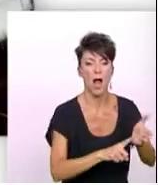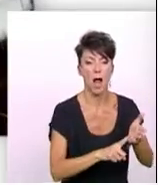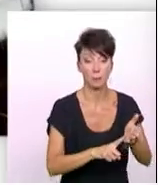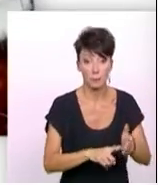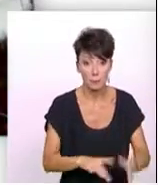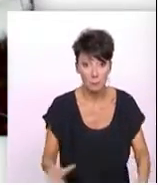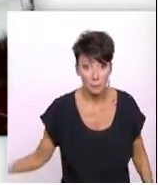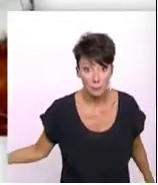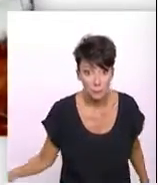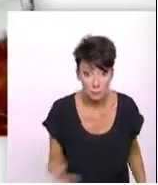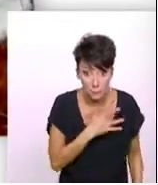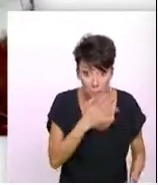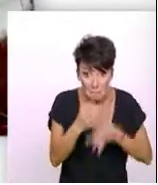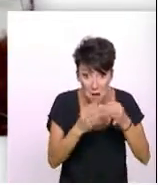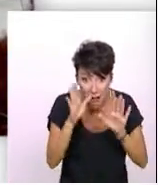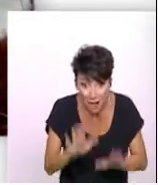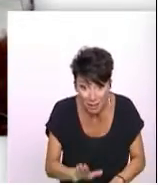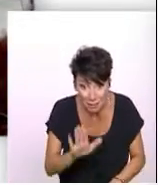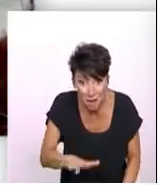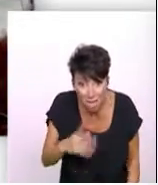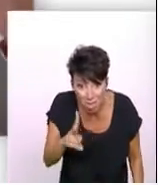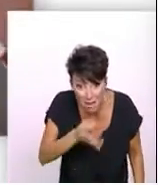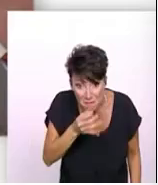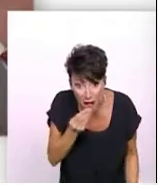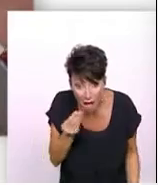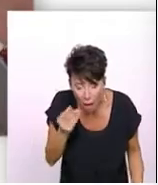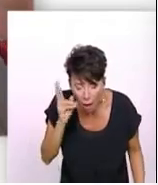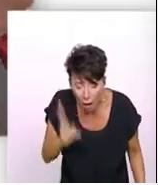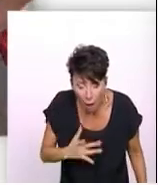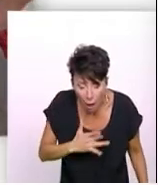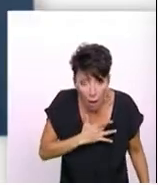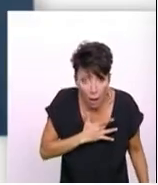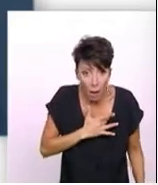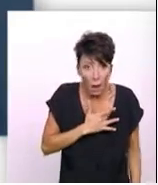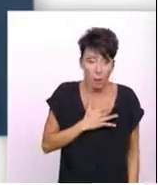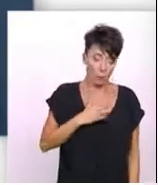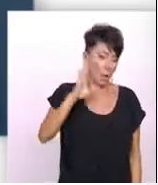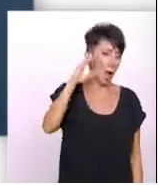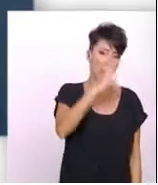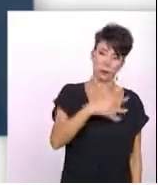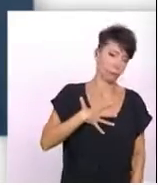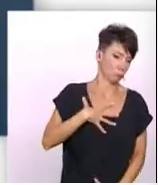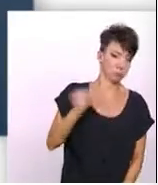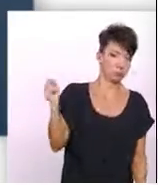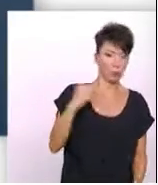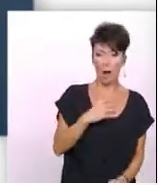Οι απειλές για πυρηνικό χτύπημα προκαλούν την οργή των Ηνωμένων Πολιτειών. This isn't the first time that North Korea has put out